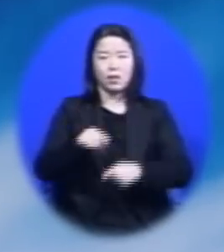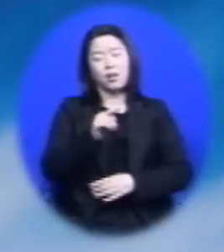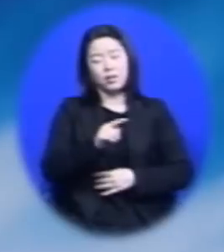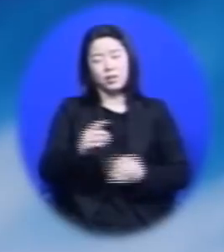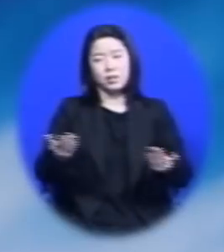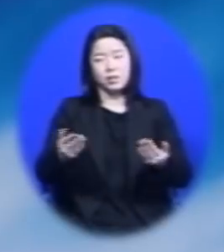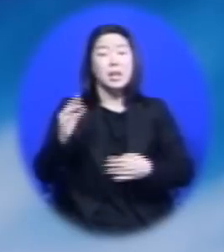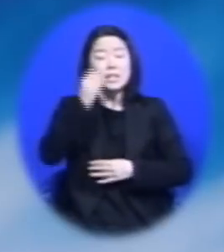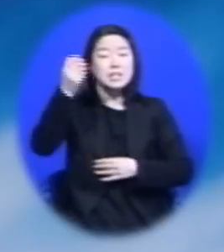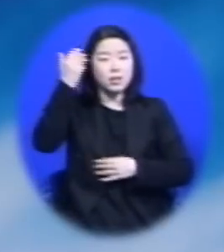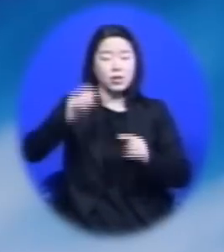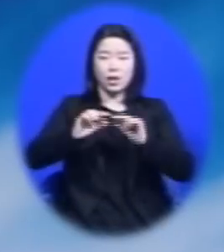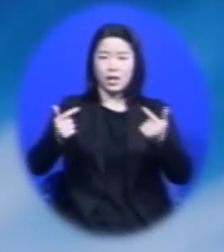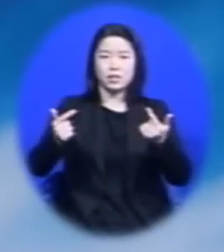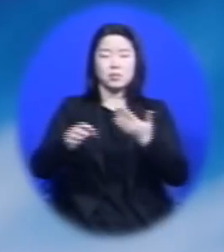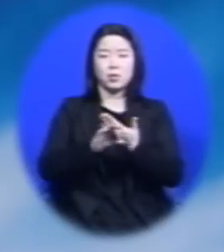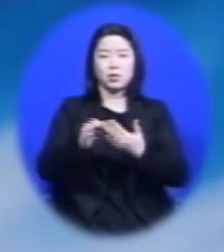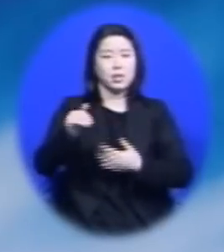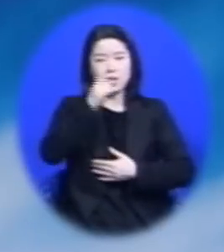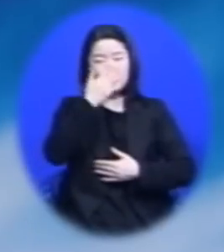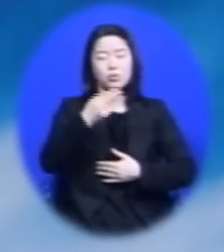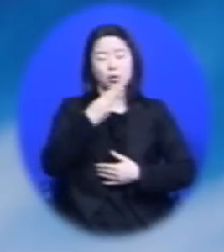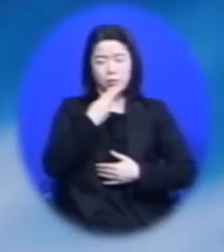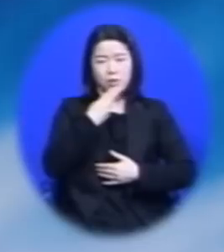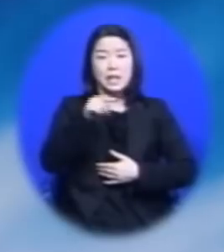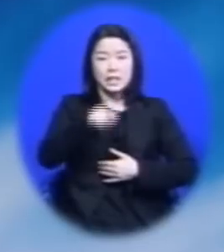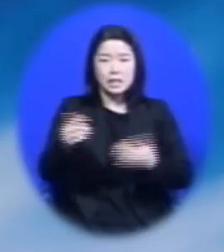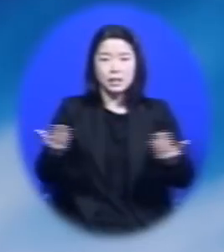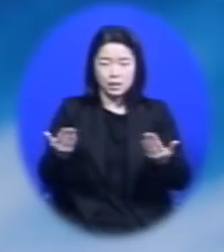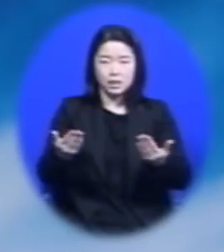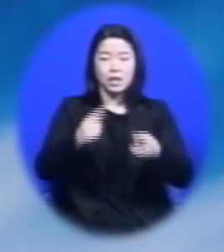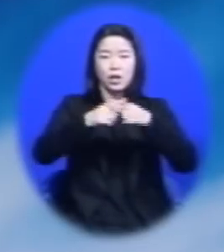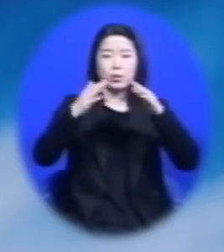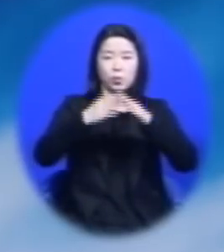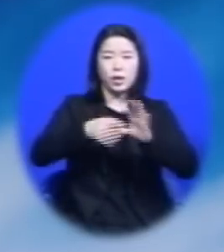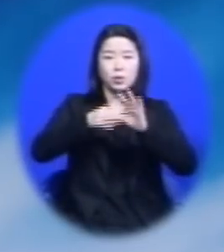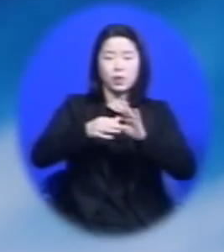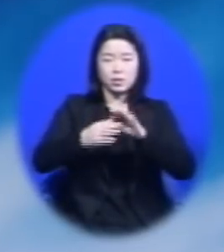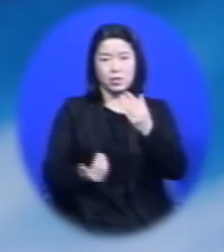있을 수가 없는 일입니다 이런 일이 교회를 통하여 일어난다는